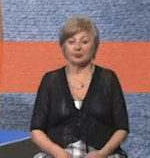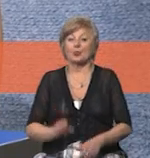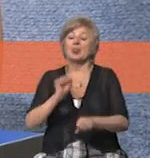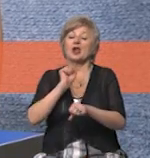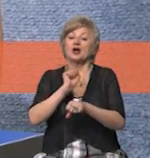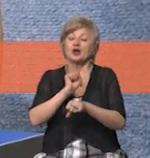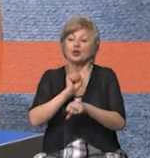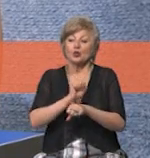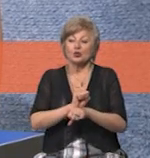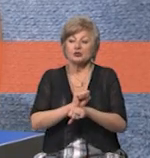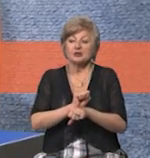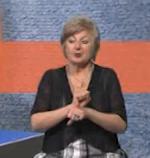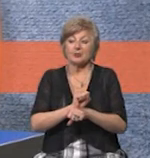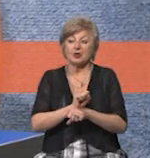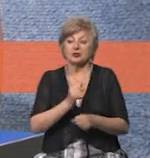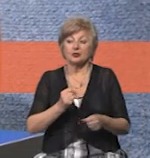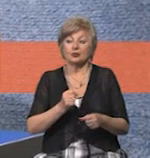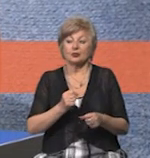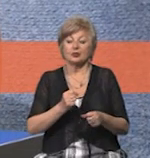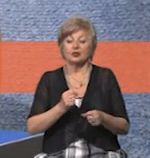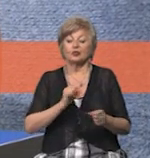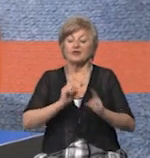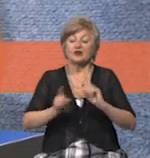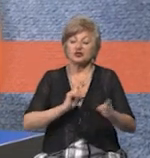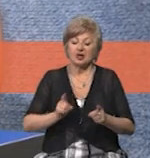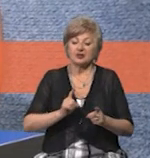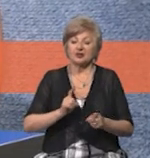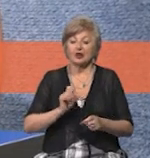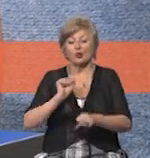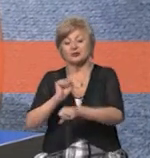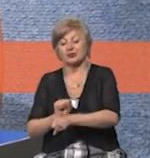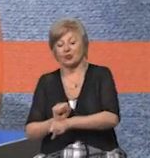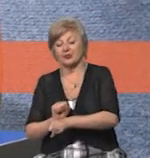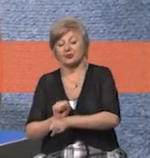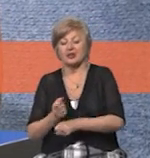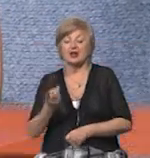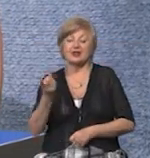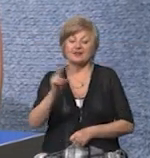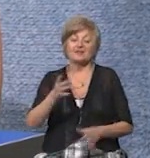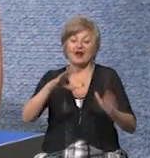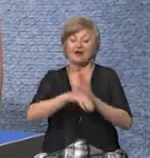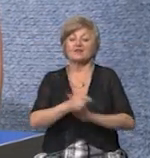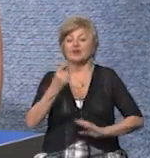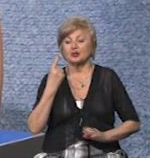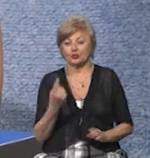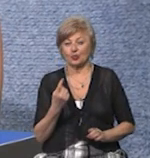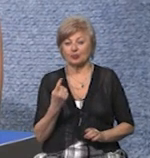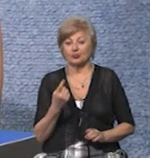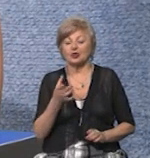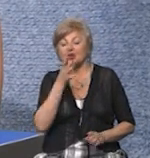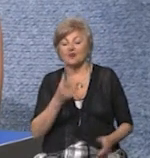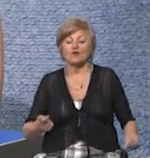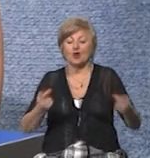Зупинки руху і рух зупинок. Два в одному і два